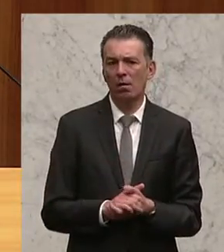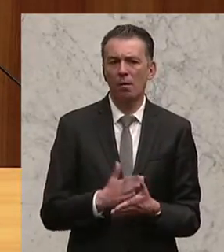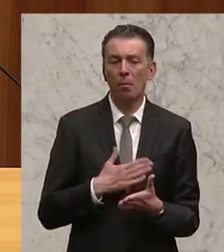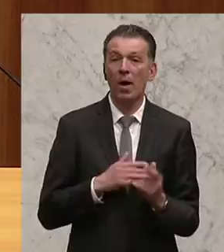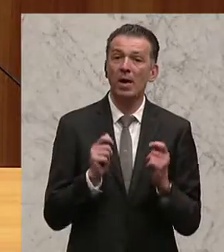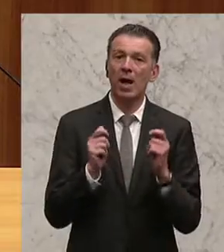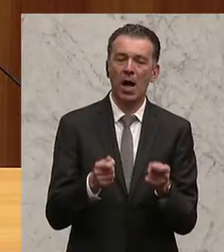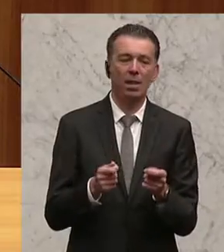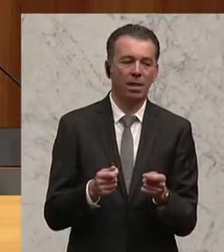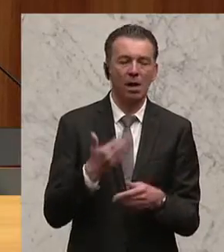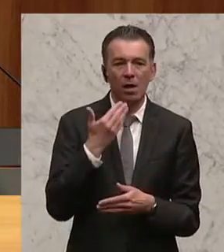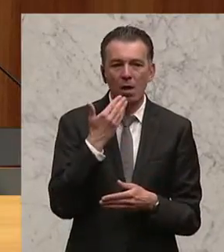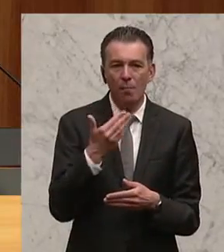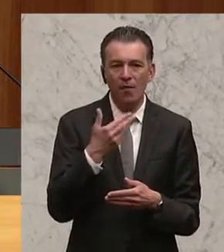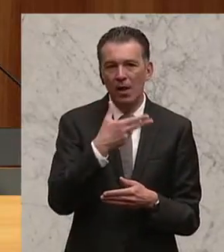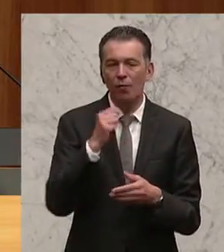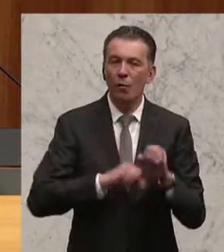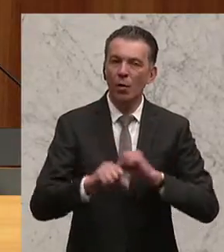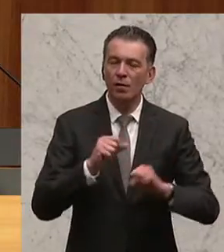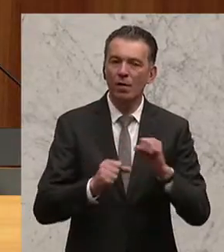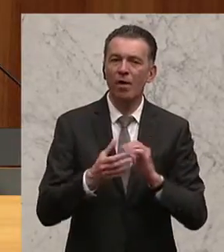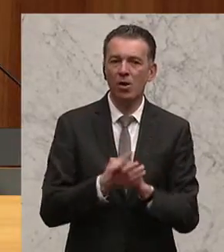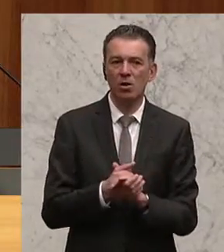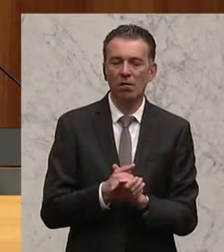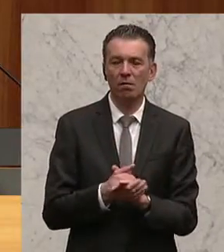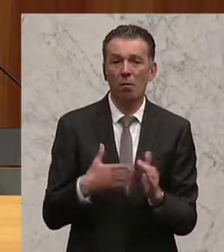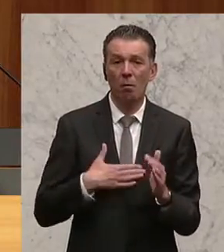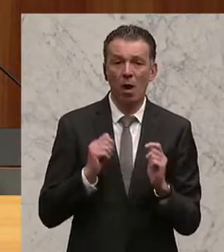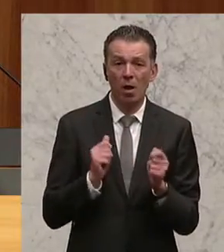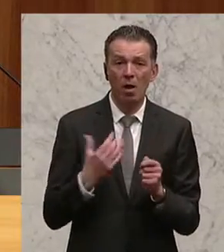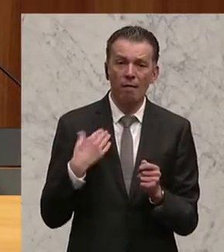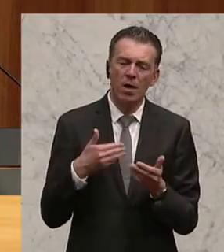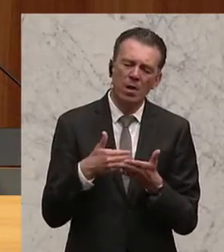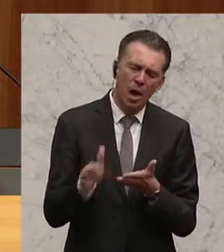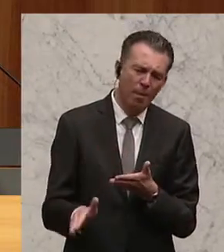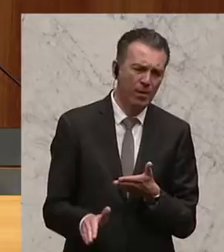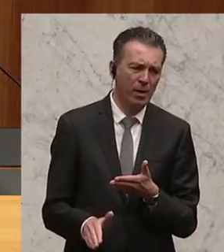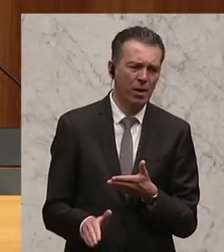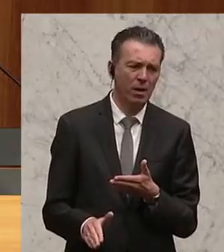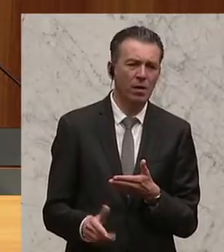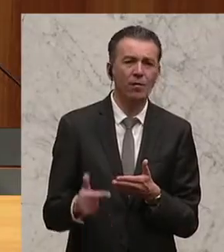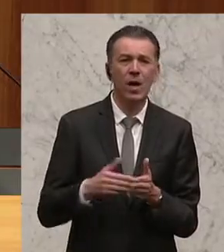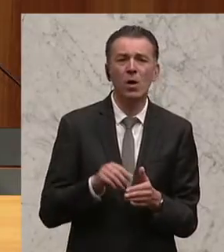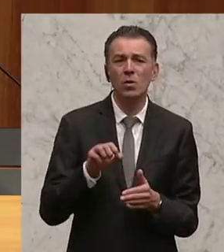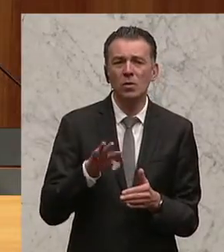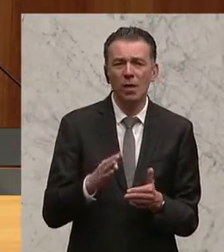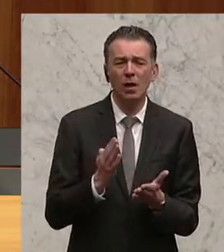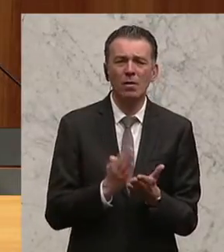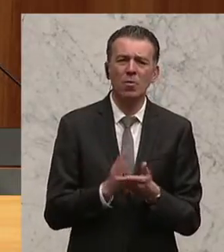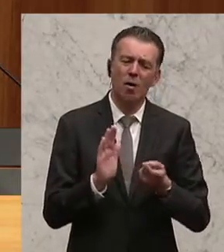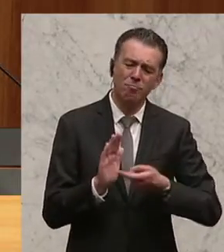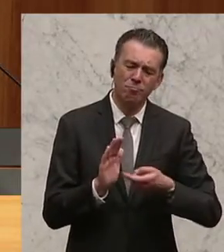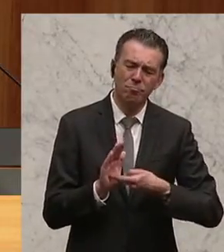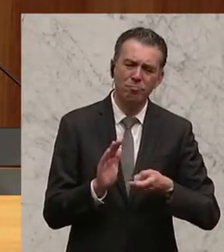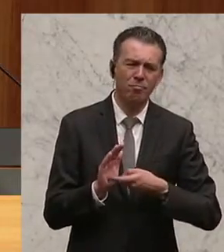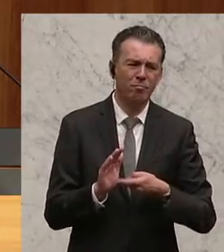meine Anträge, die Empfehlungen der Volksanwaltschaft betreffen, wieder abgelehnt werden. Wir haben da 2014 schon darauf